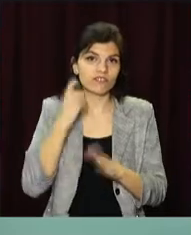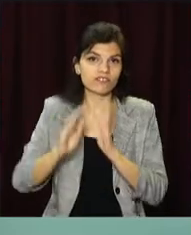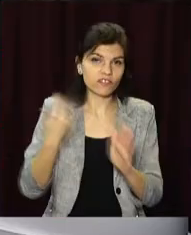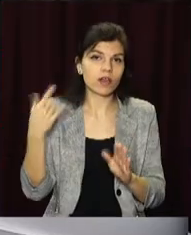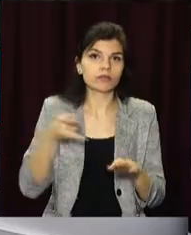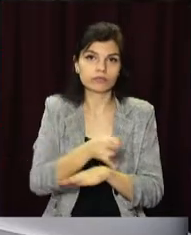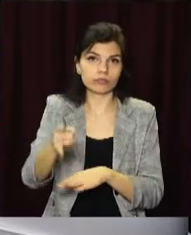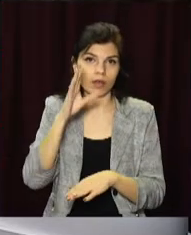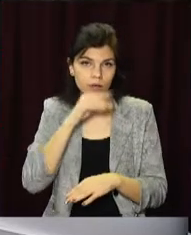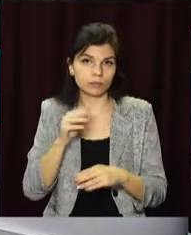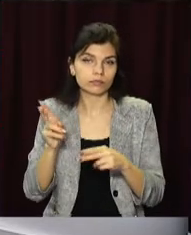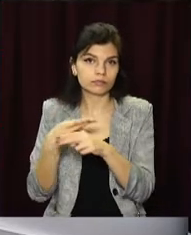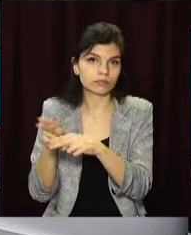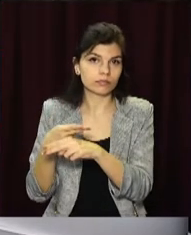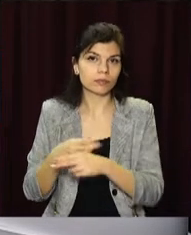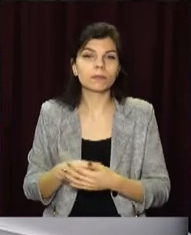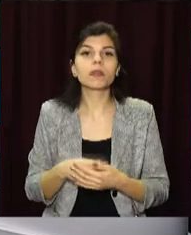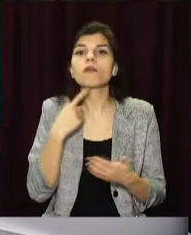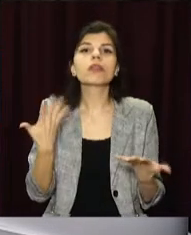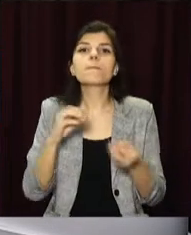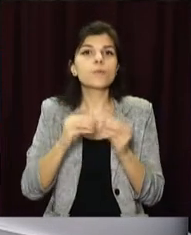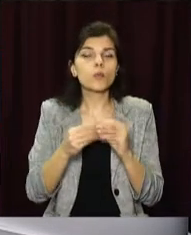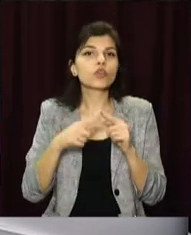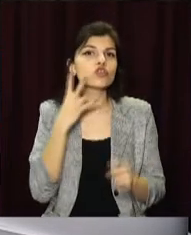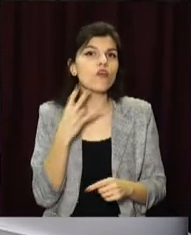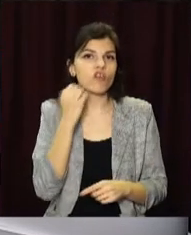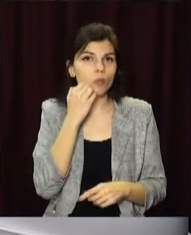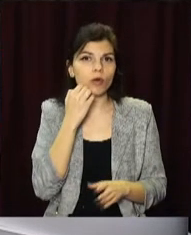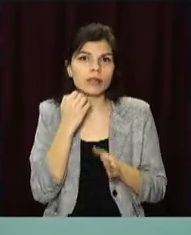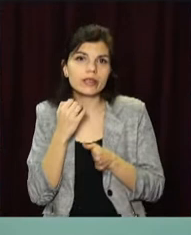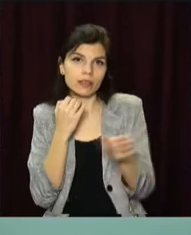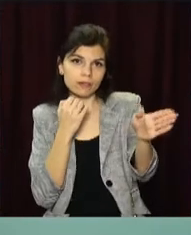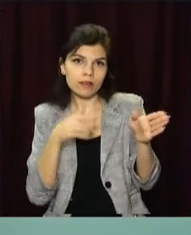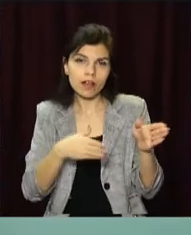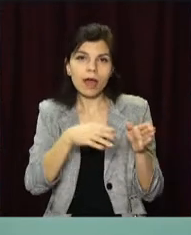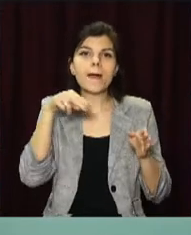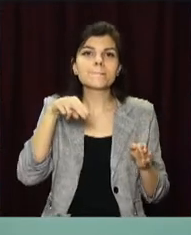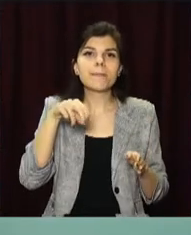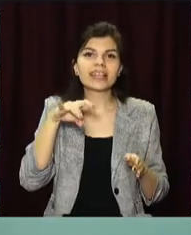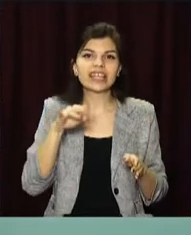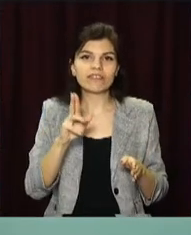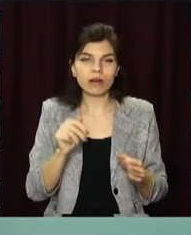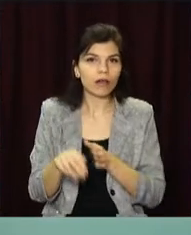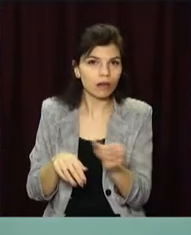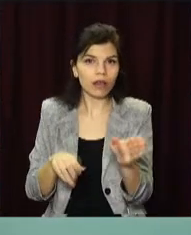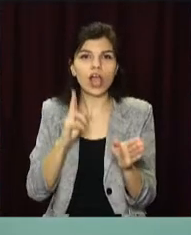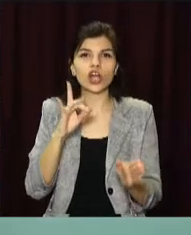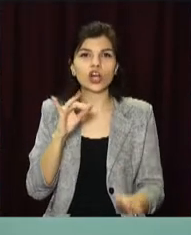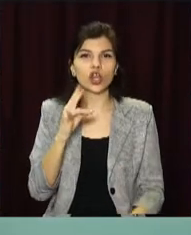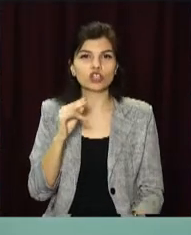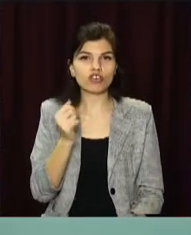заздалегідь. Де цього разу були найбільш проблемні ділянки, розкажіть? Ну, це, по-перше, Новомосковський напрямок, Петриківський